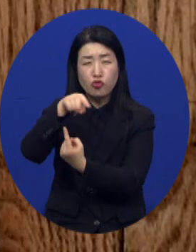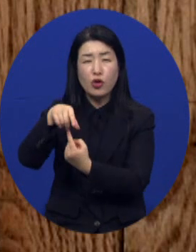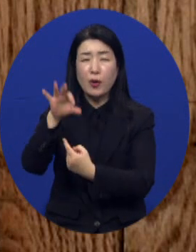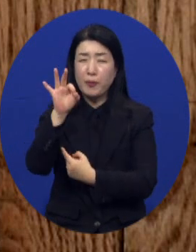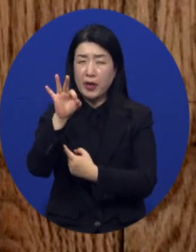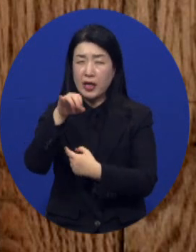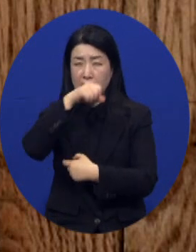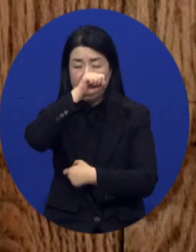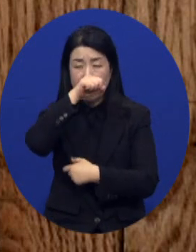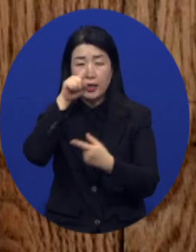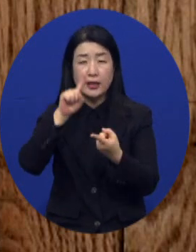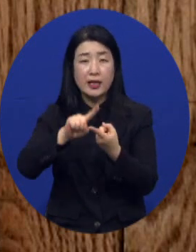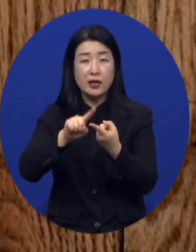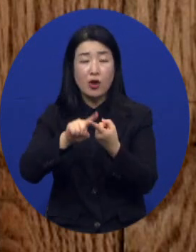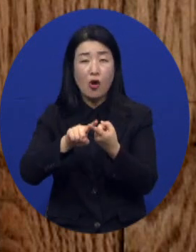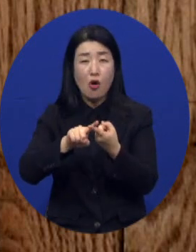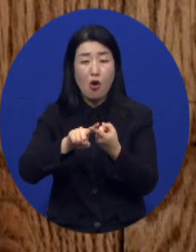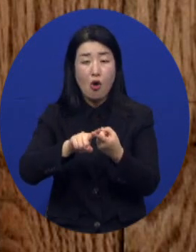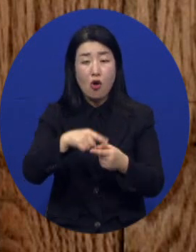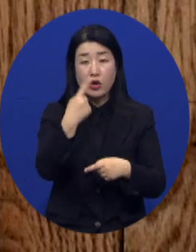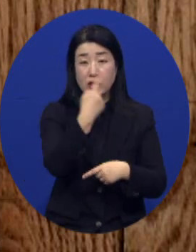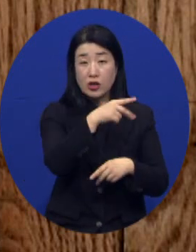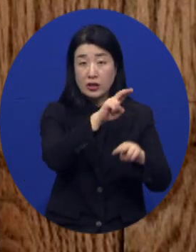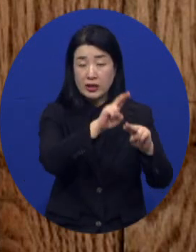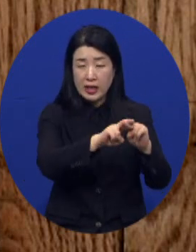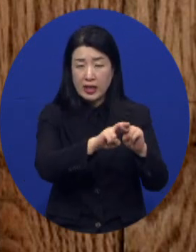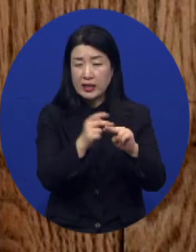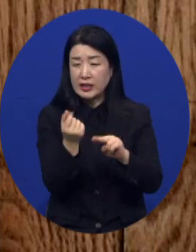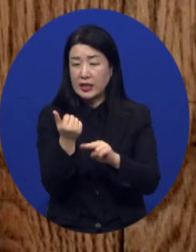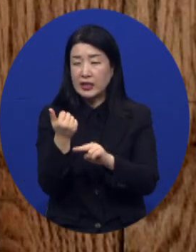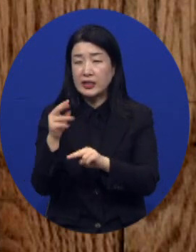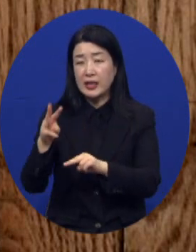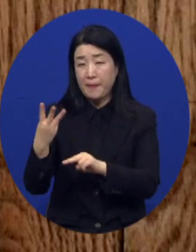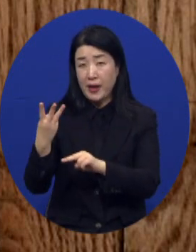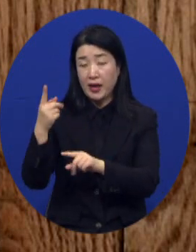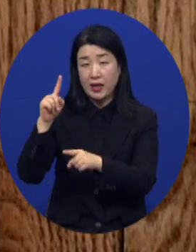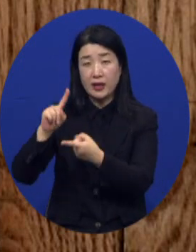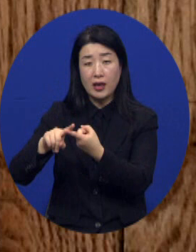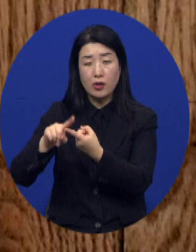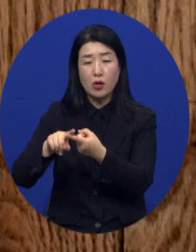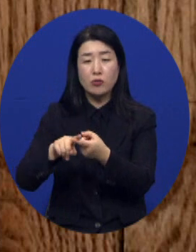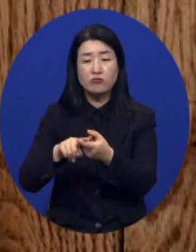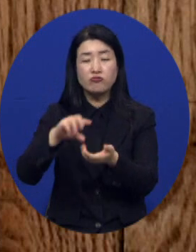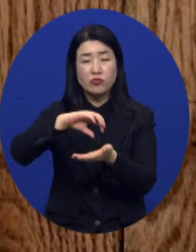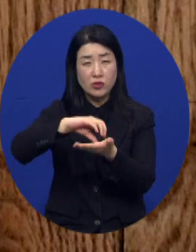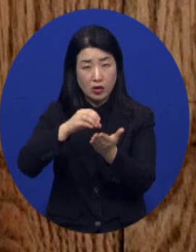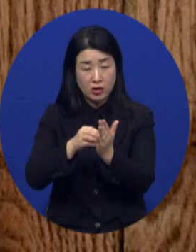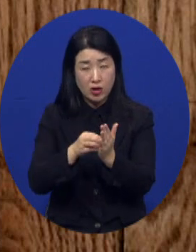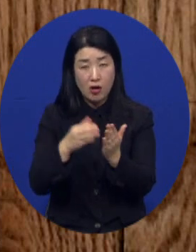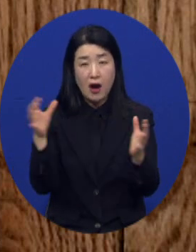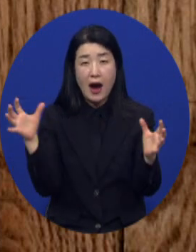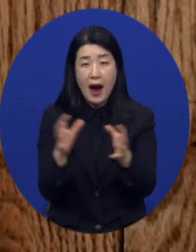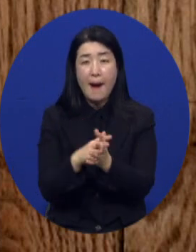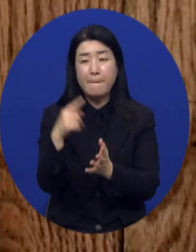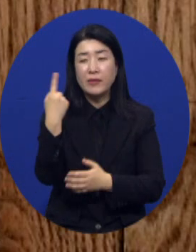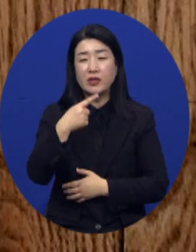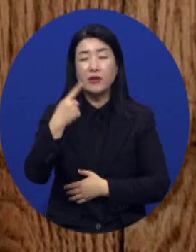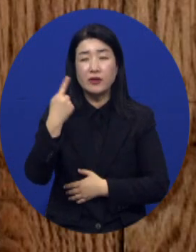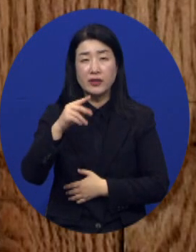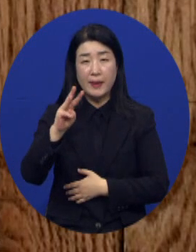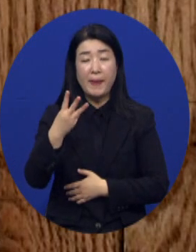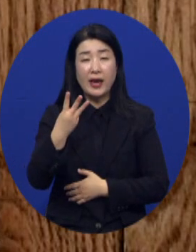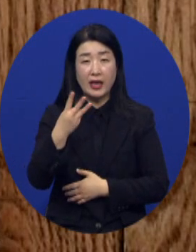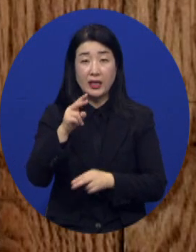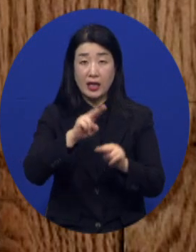등을 고려하여 클래식 공연장 천석과 소공현장 300석 등 적정 규모 1300석이 제시됐습니다